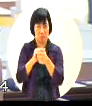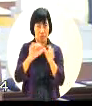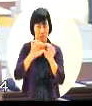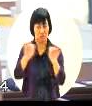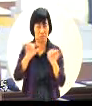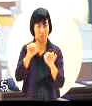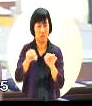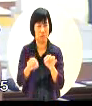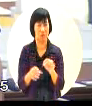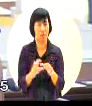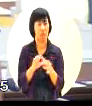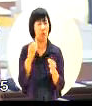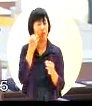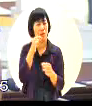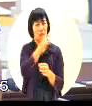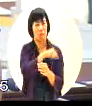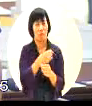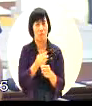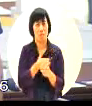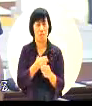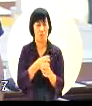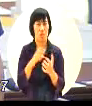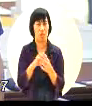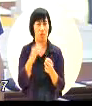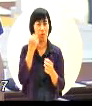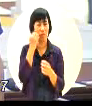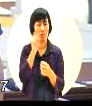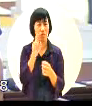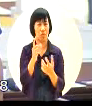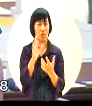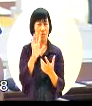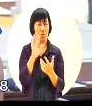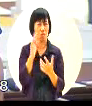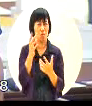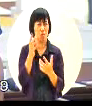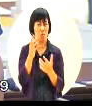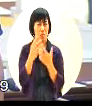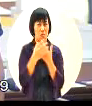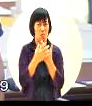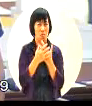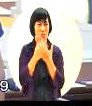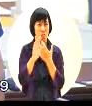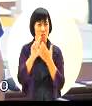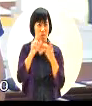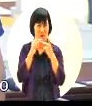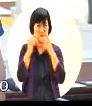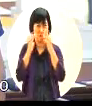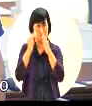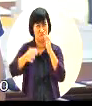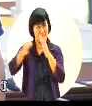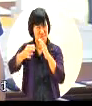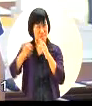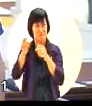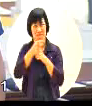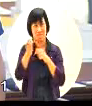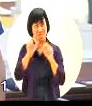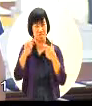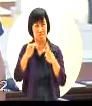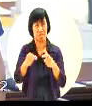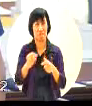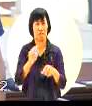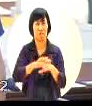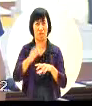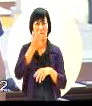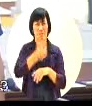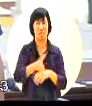征收的时，百姓拢感觉讲因作委屈，因为征收的介绍交市价拢袂使挖近，总是拢有较吃亏，